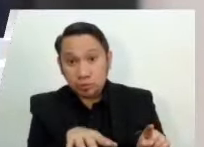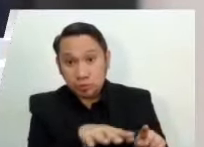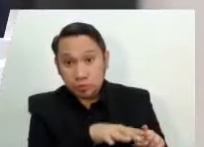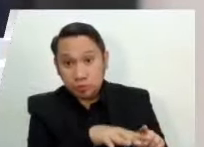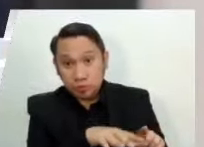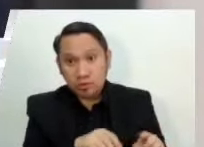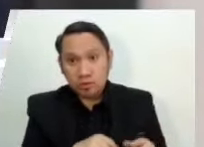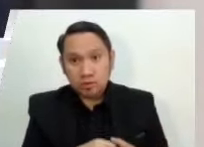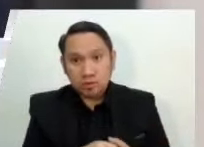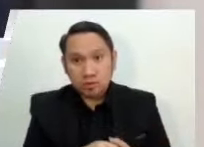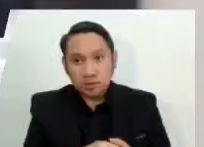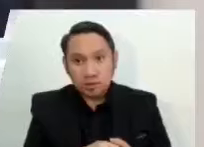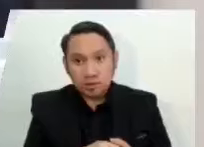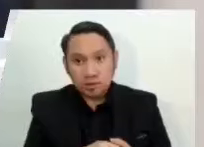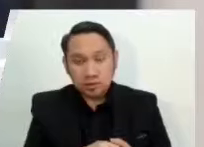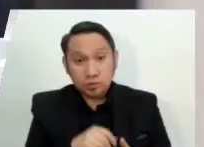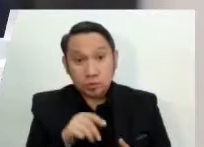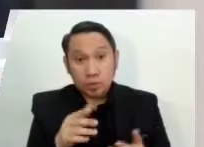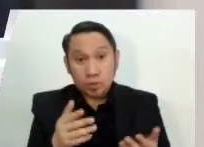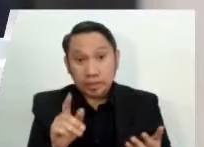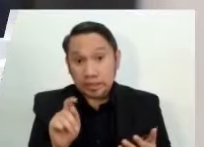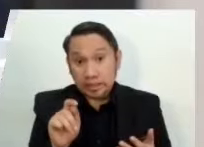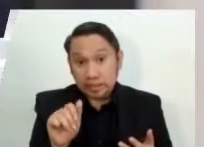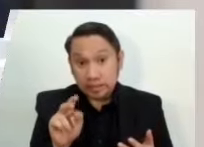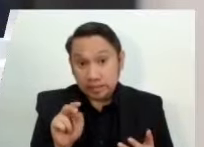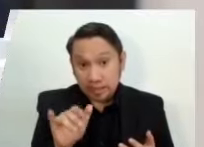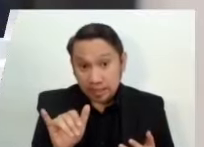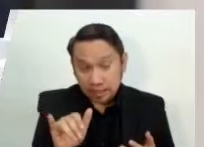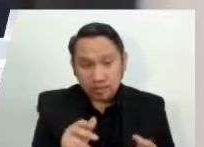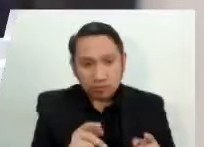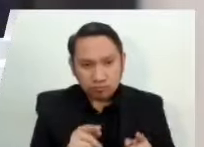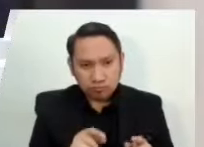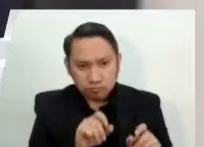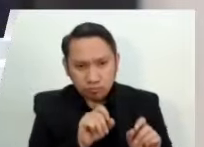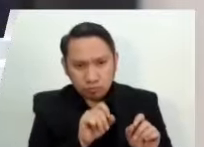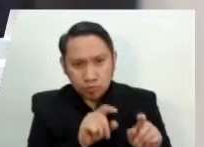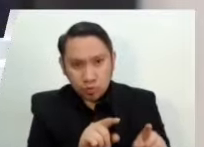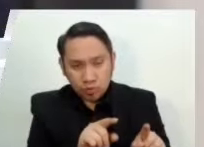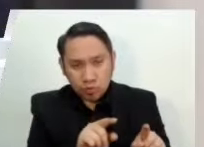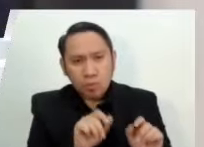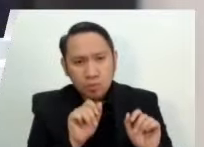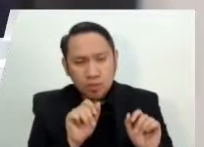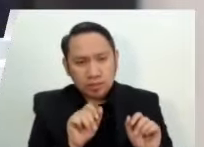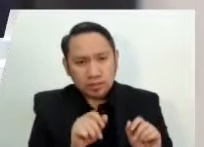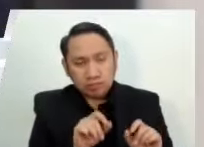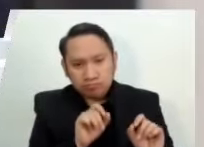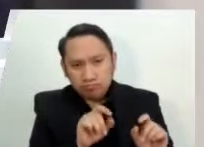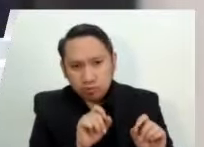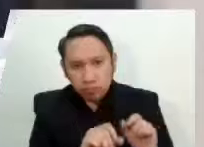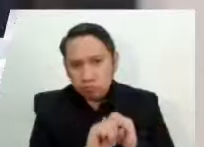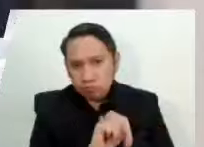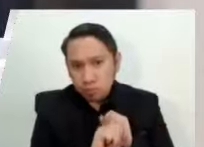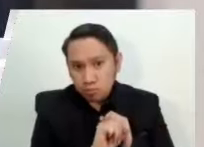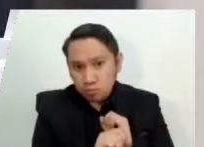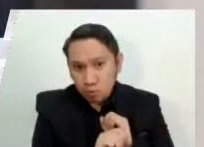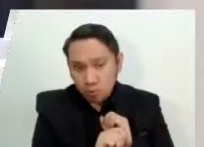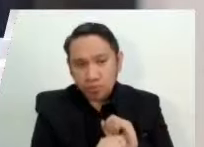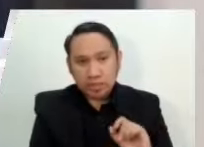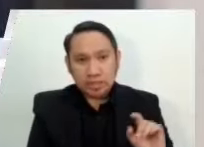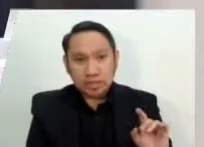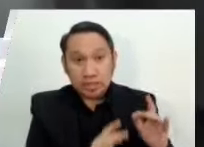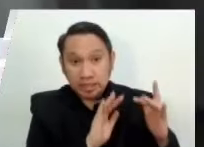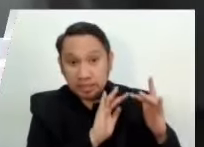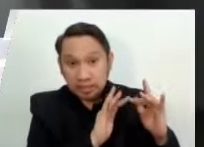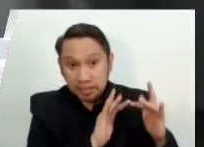sa Tanay through online. At yun nga, minsan may yung kaliwaan na